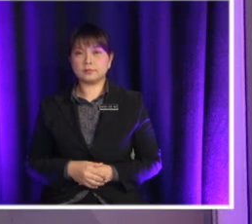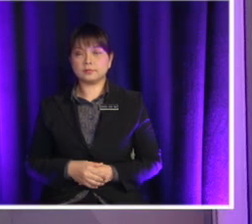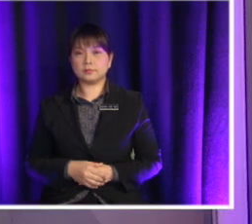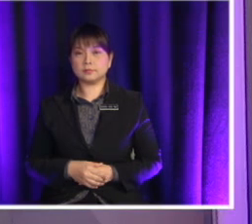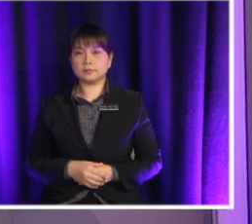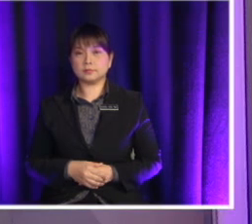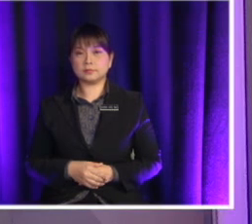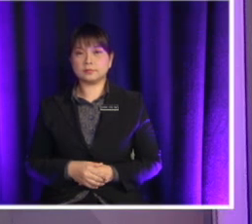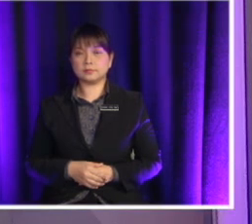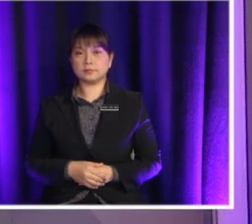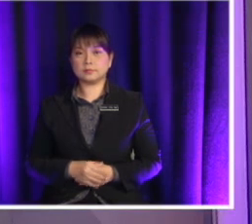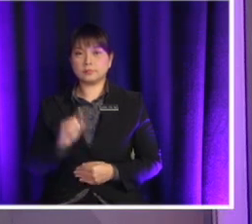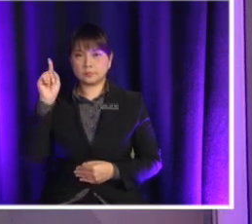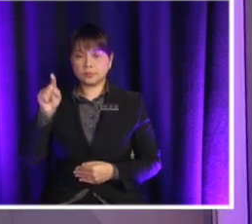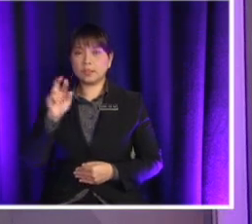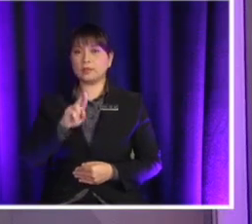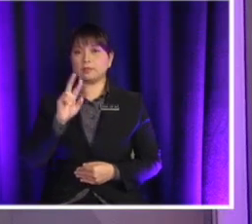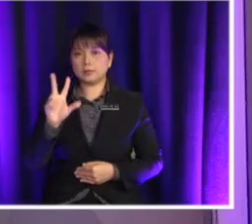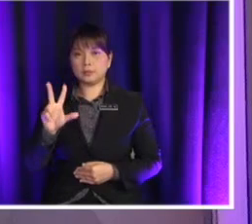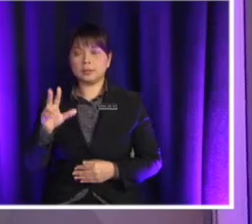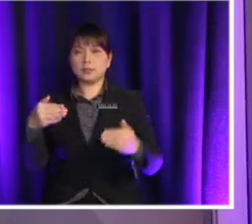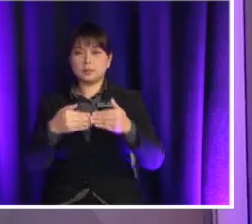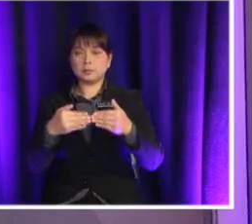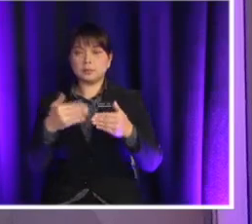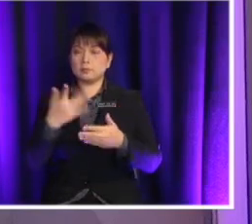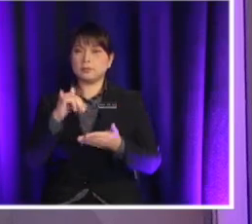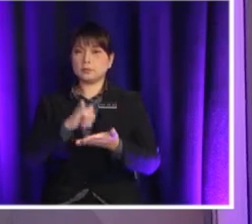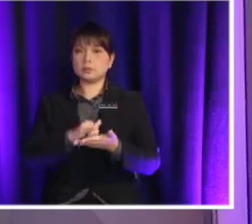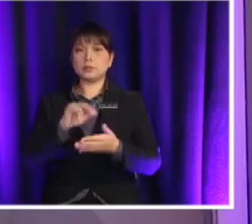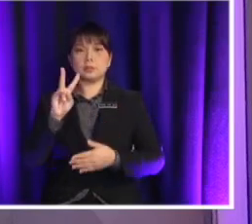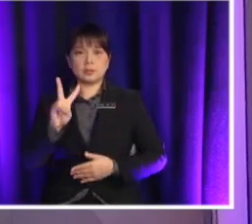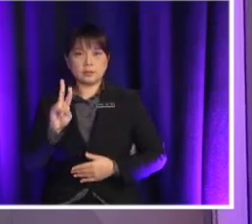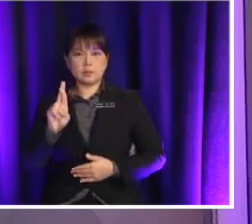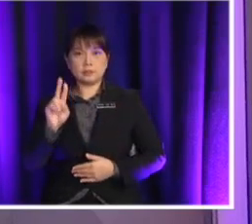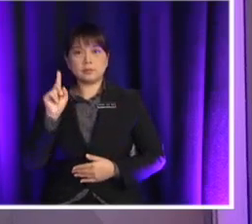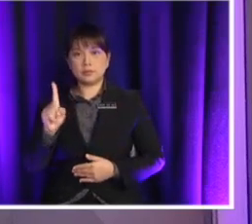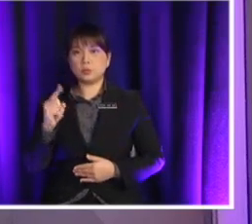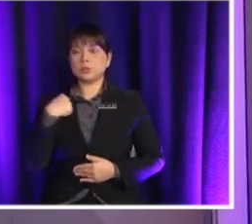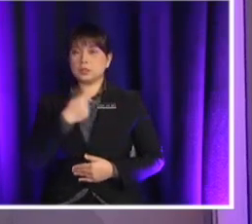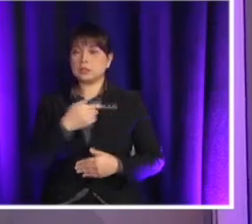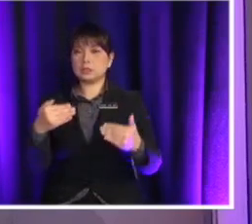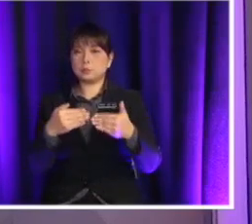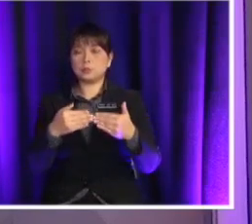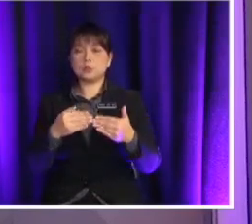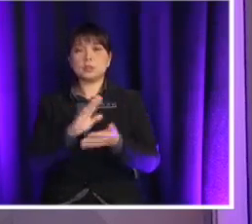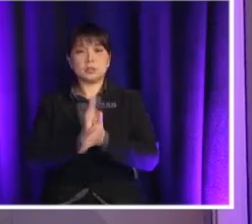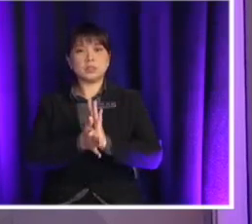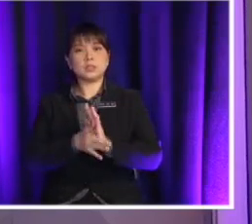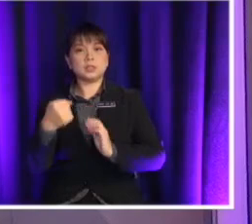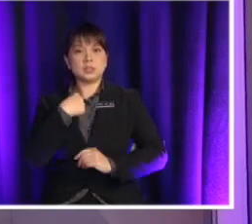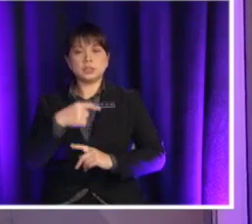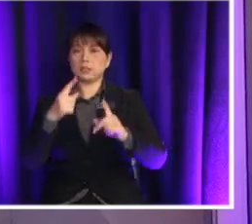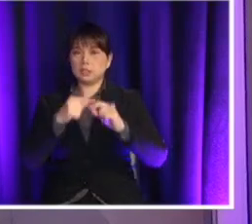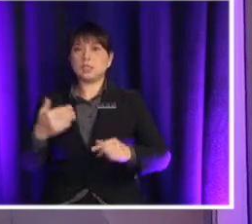R3 kita sambungkan dan R1 sini kita sambungkan. Jadi secara tak langsung kita dah ada 3.